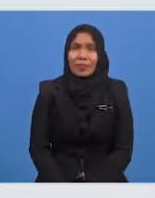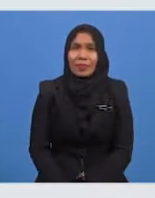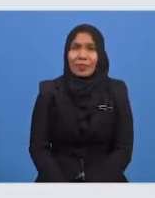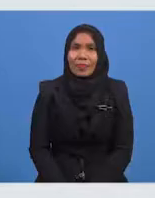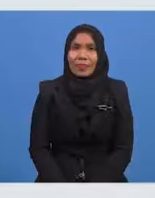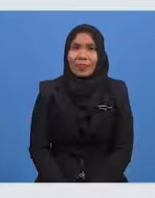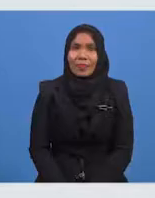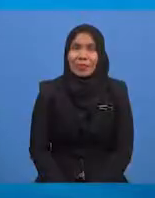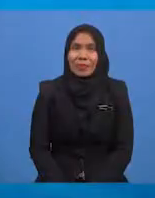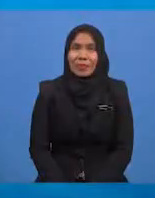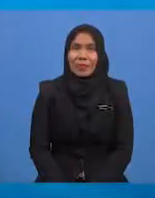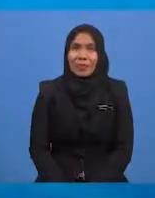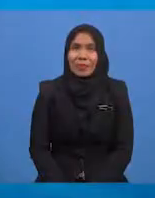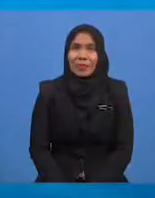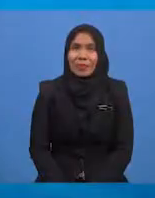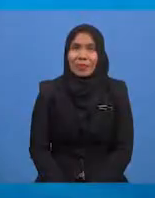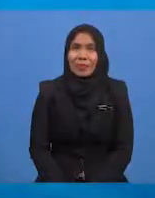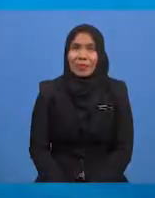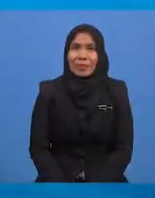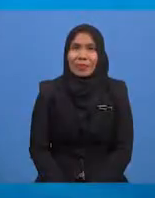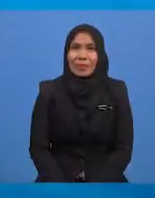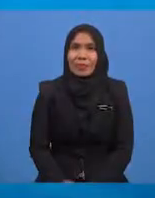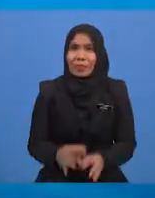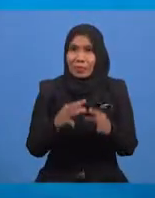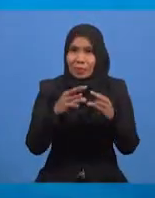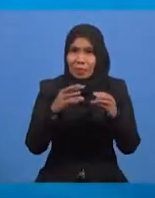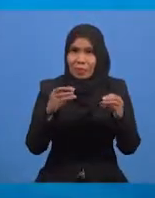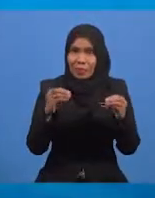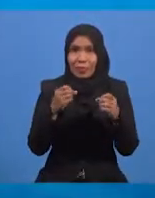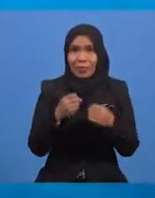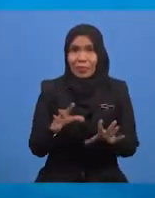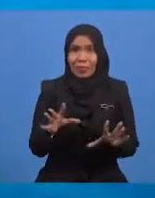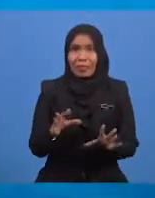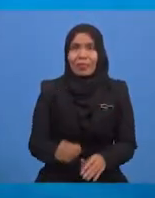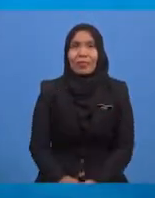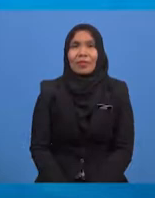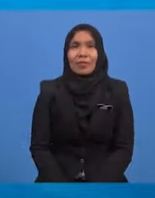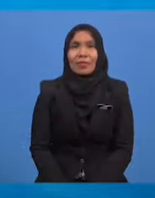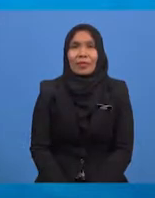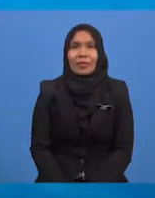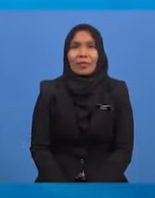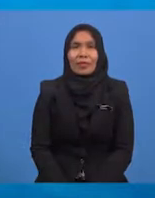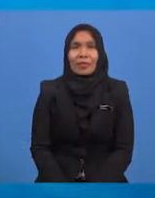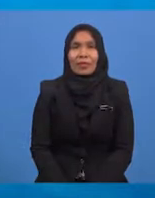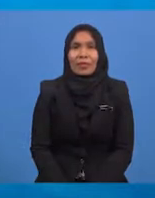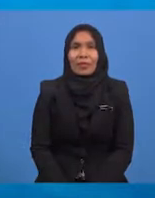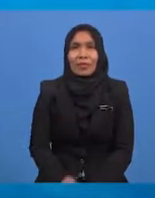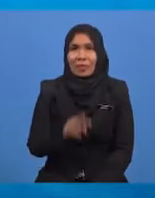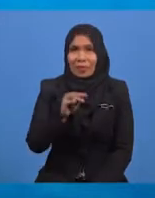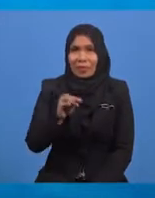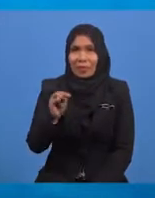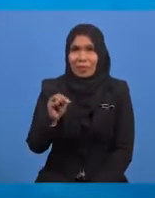syarikat. Okey, tamat sudah saya jelaskan tentang gaya pengurusan.